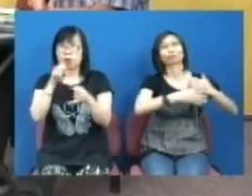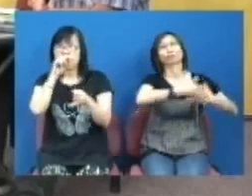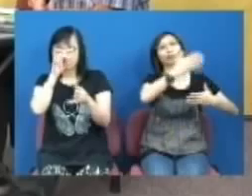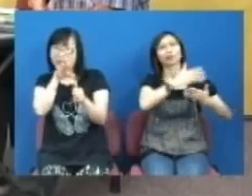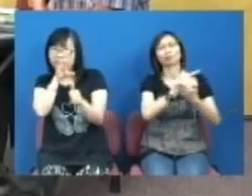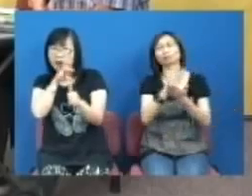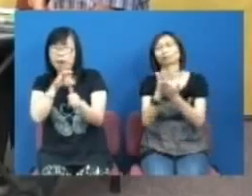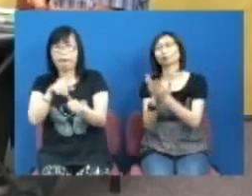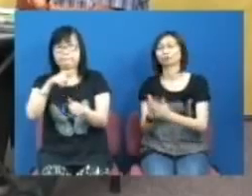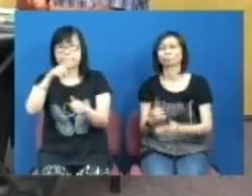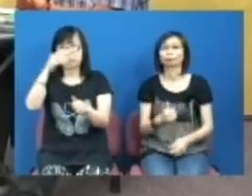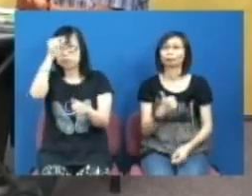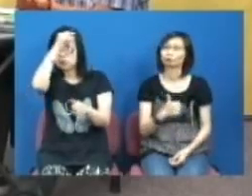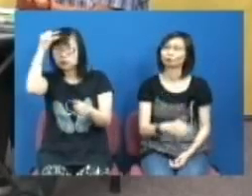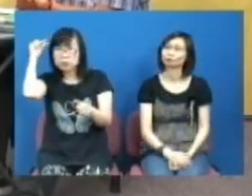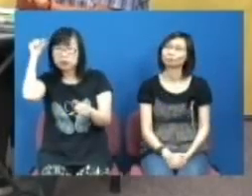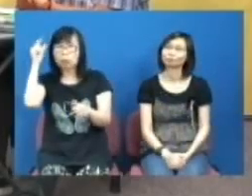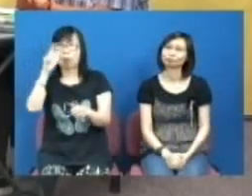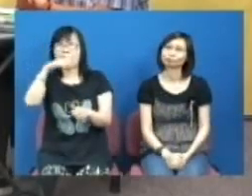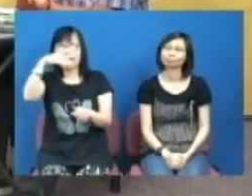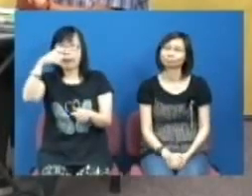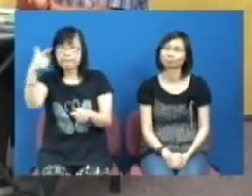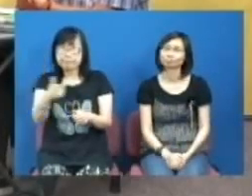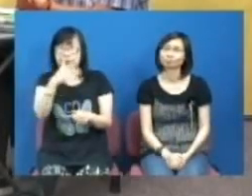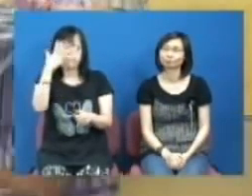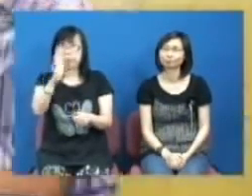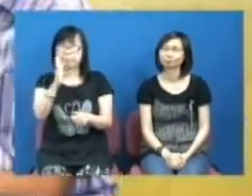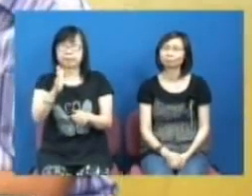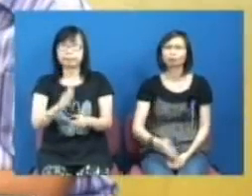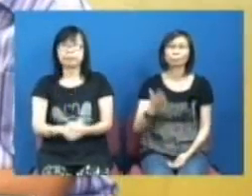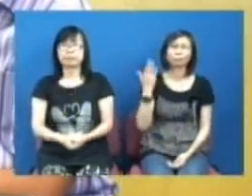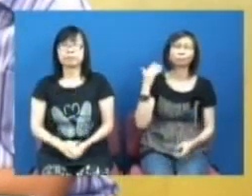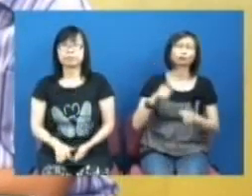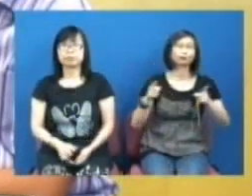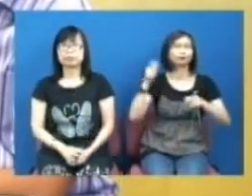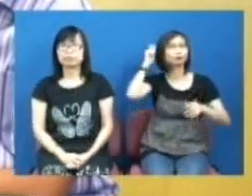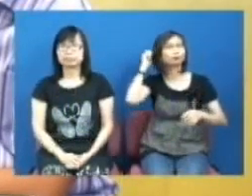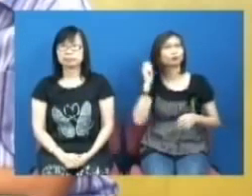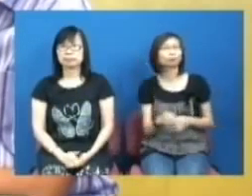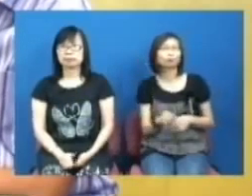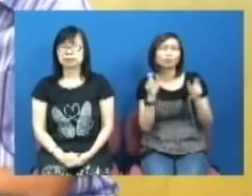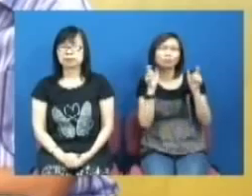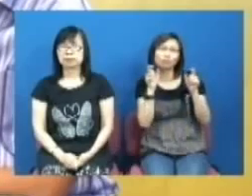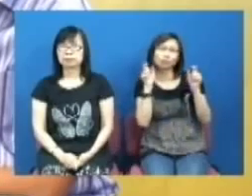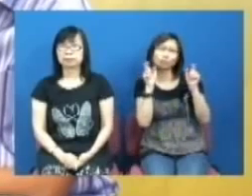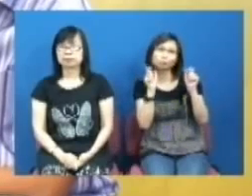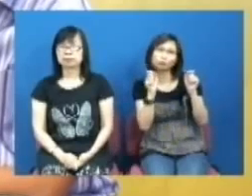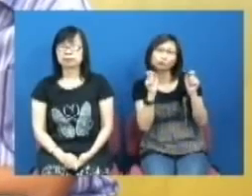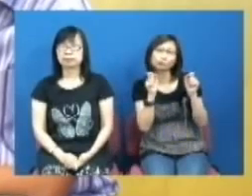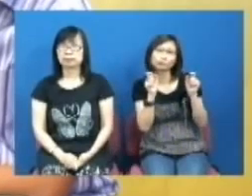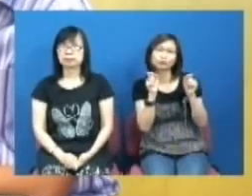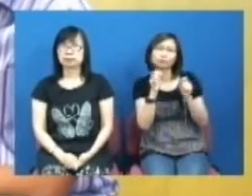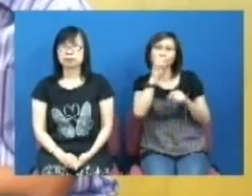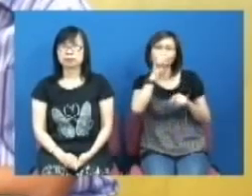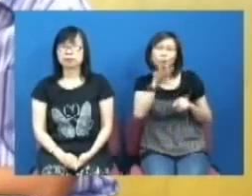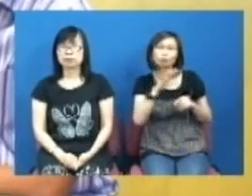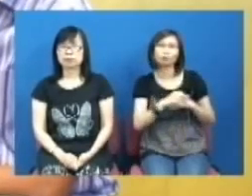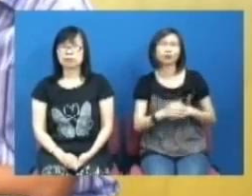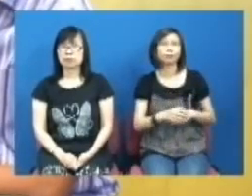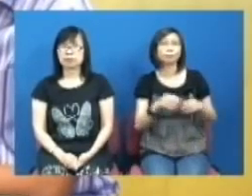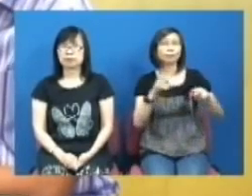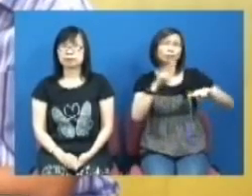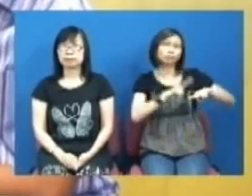搞85， 是的，是的，啱頭先長毛詳細分析翻成個由中國民主去